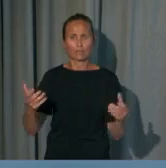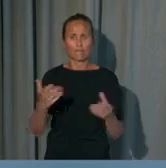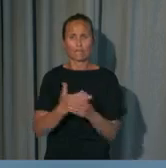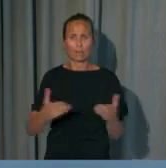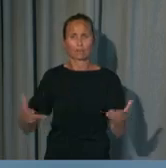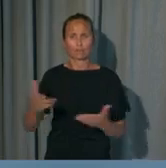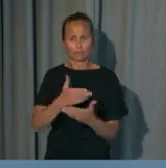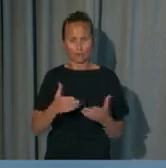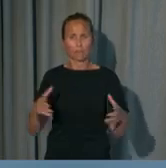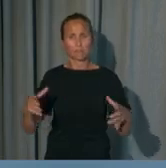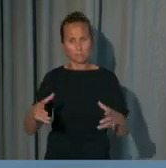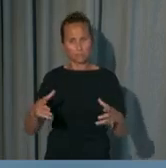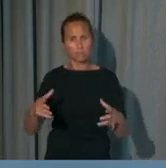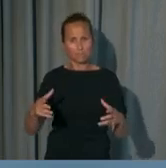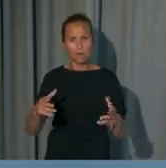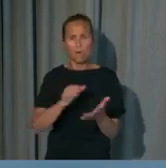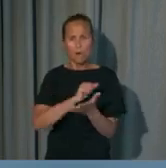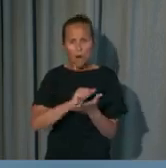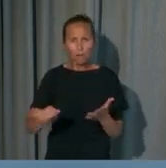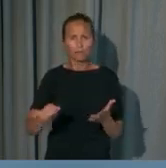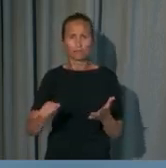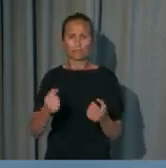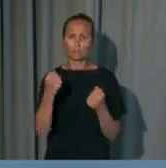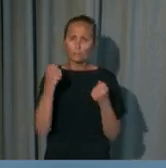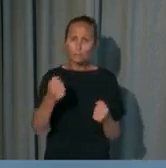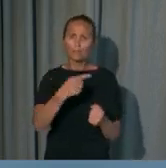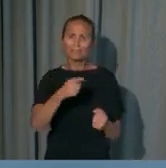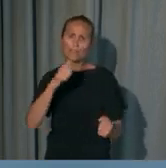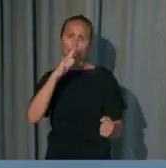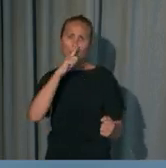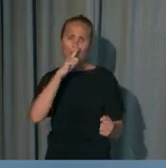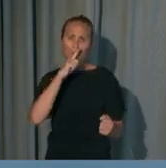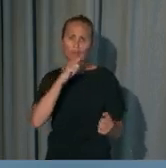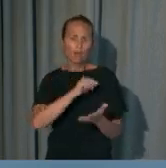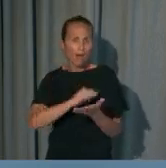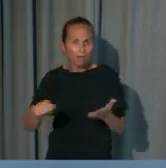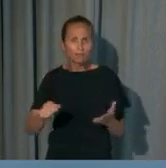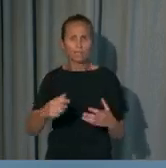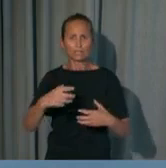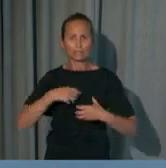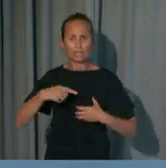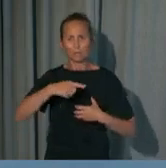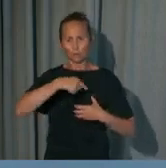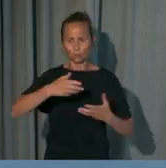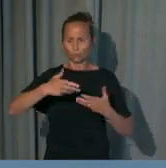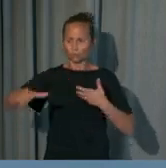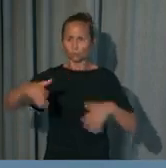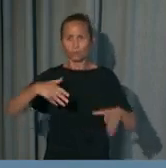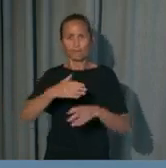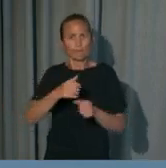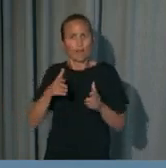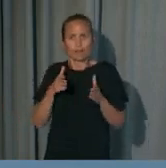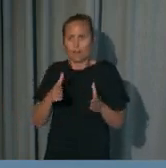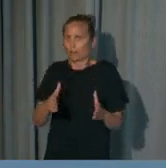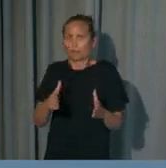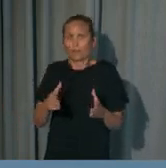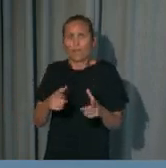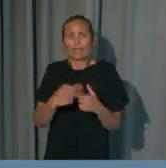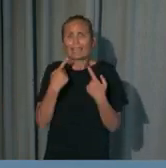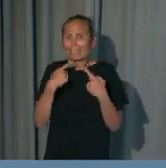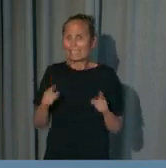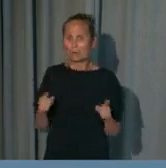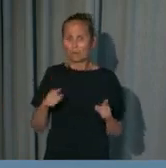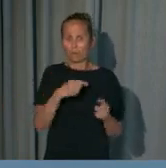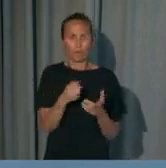fellesskap. Og vi vil aldri la oss true til taushet, skremme oss fra gatene eller gi